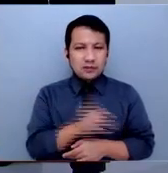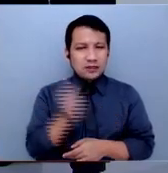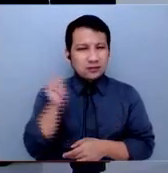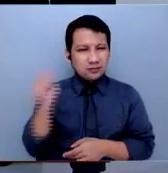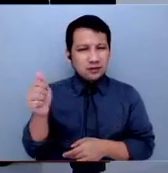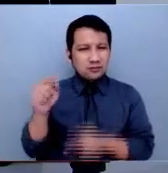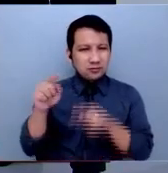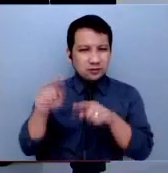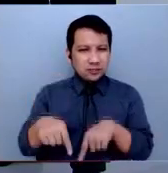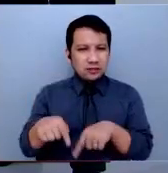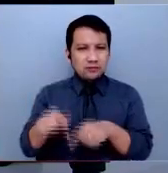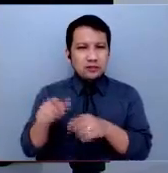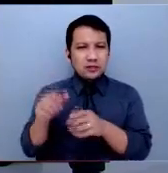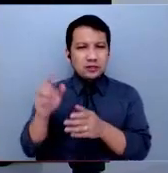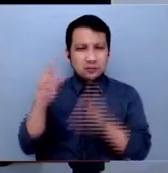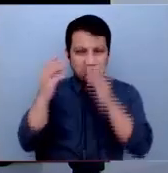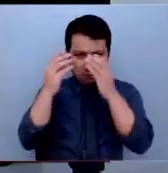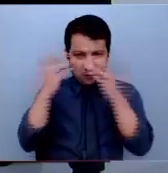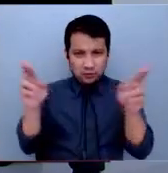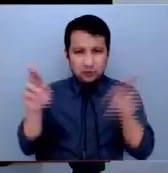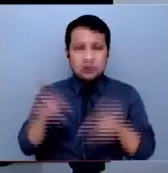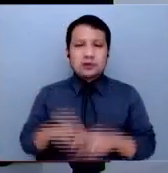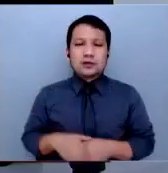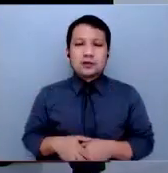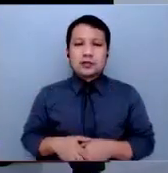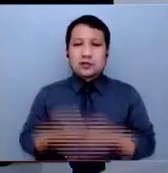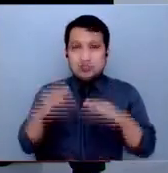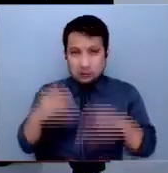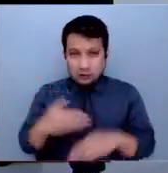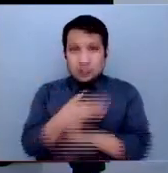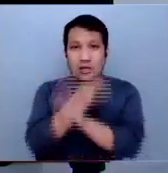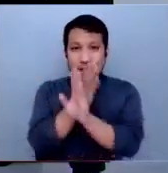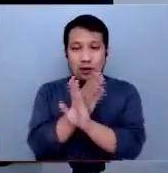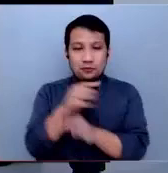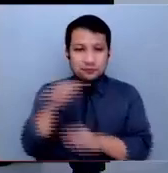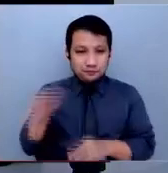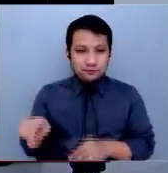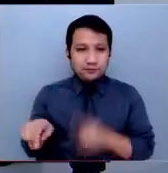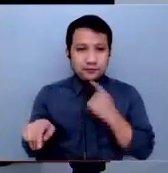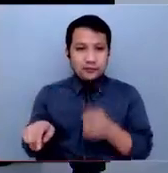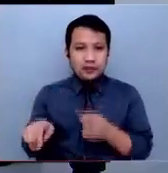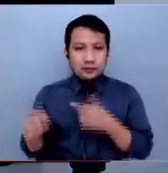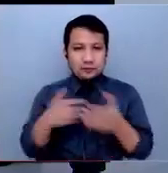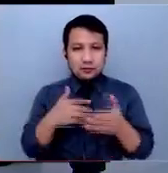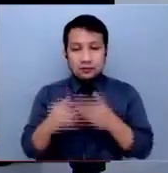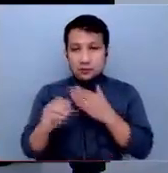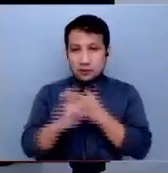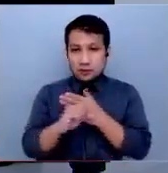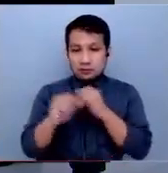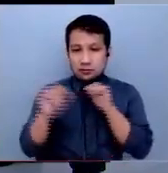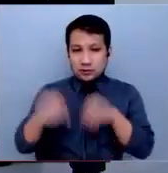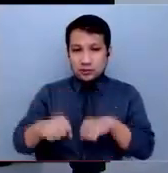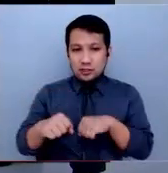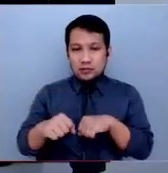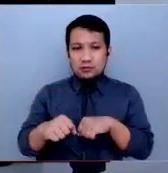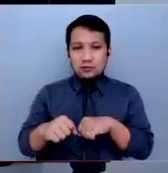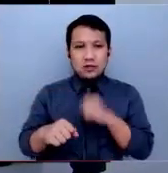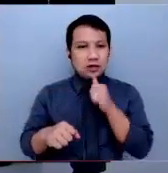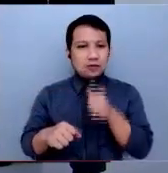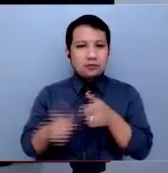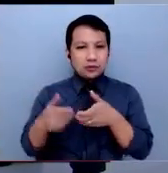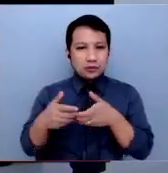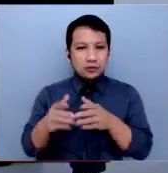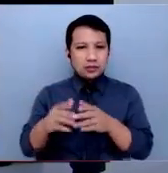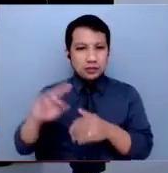ng punong lungsod. Sa Davao City naman, sinabihan na yung mga contractual employees ng siyudad na hindi sila